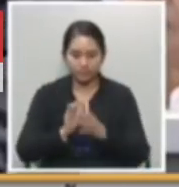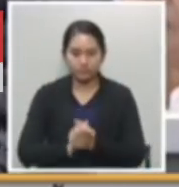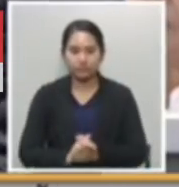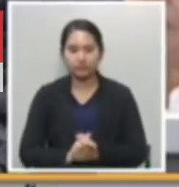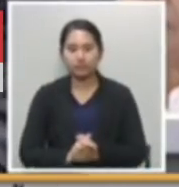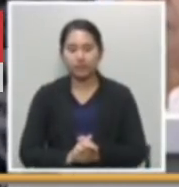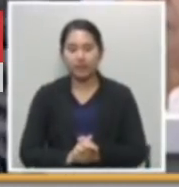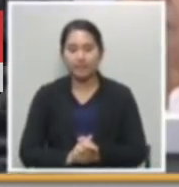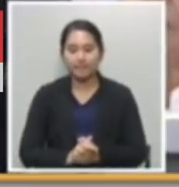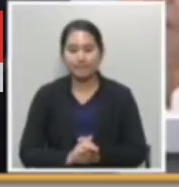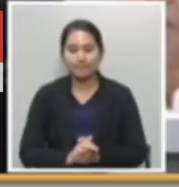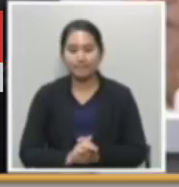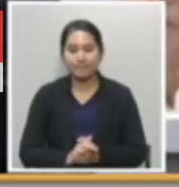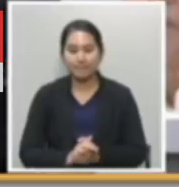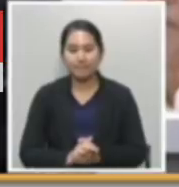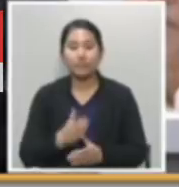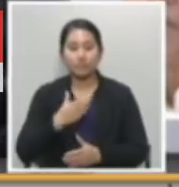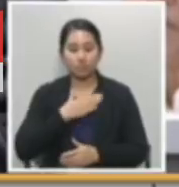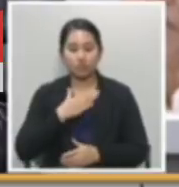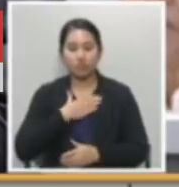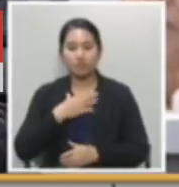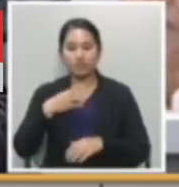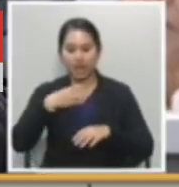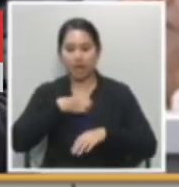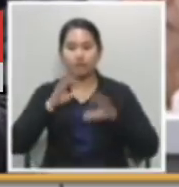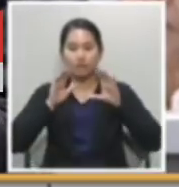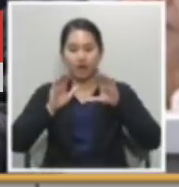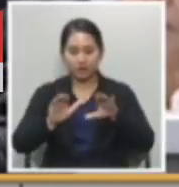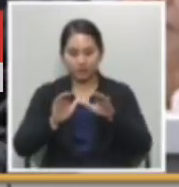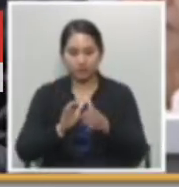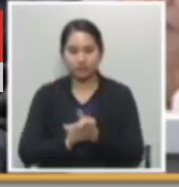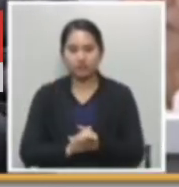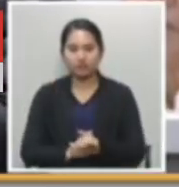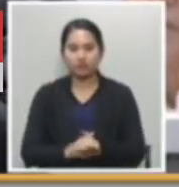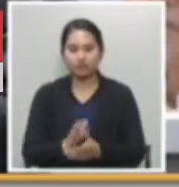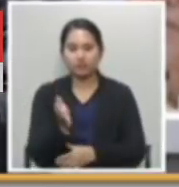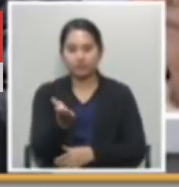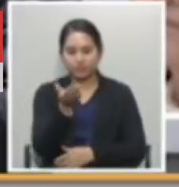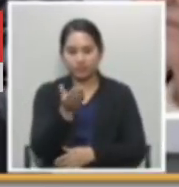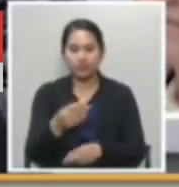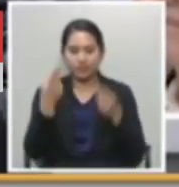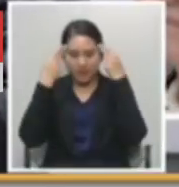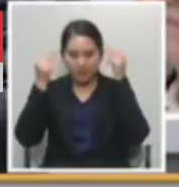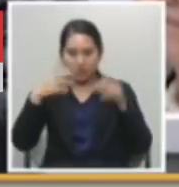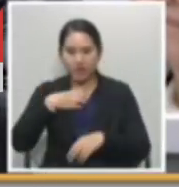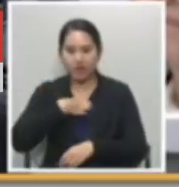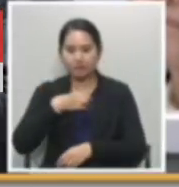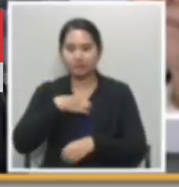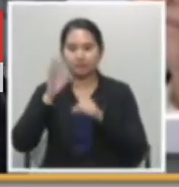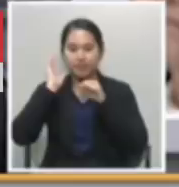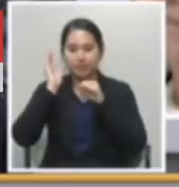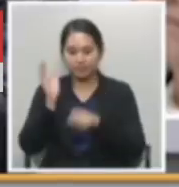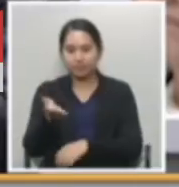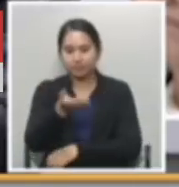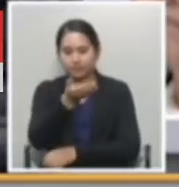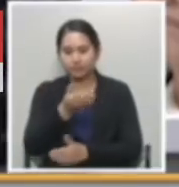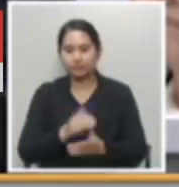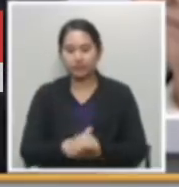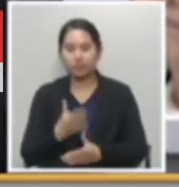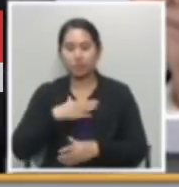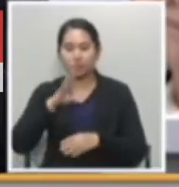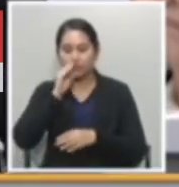ครับสิ่งที่ผมอยากจะฝากเอาเลยครับท่านประธานนายกเขาอยากจะตอบผมจะได้มีโอกาสพักเดี๋ยวขอสวนก